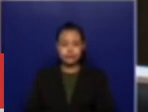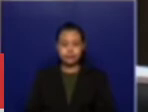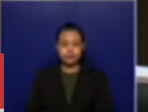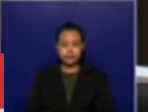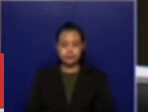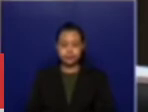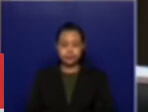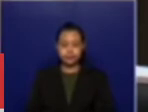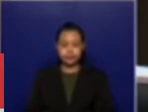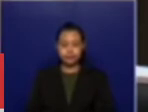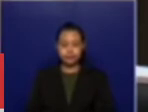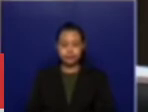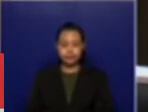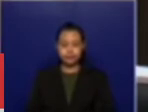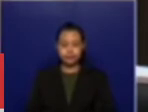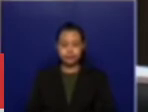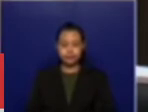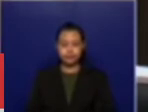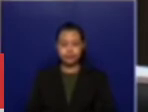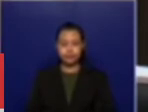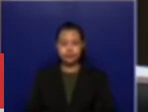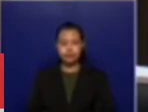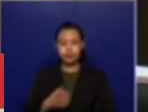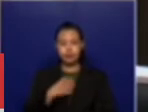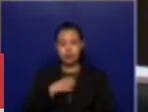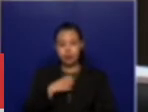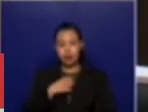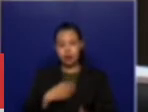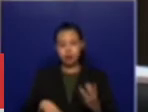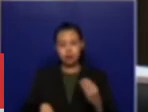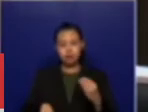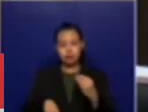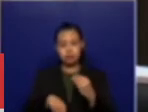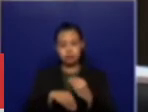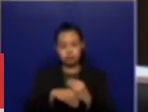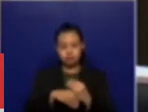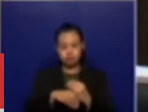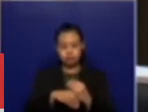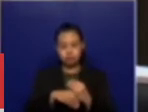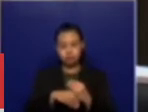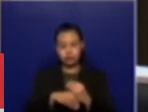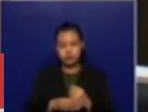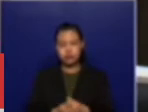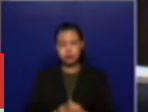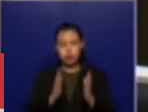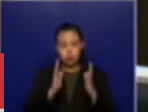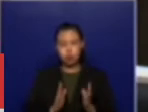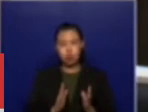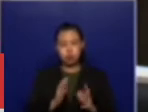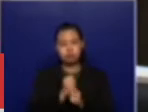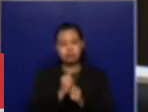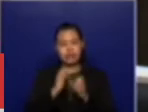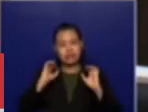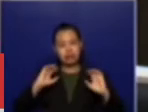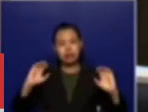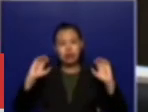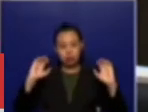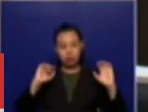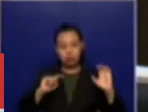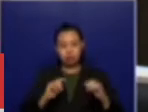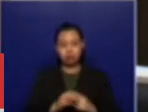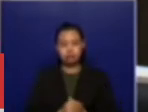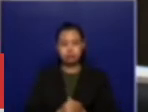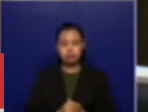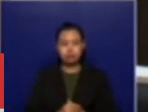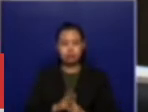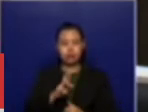กับการขยายระบบราชการก็ไปดูที่กองทัพก็ได้ครับท่านนายกรัฐมนตรีเป็นรัฐมนตรีว่าการกระทรวงกลาโหมด้ว